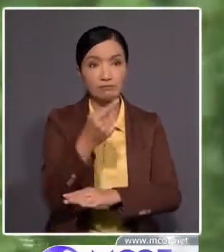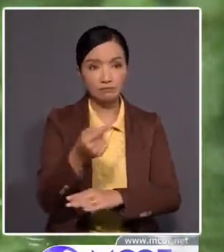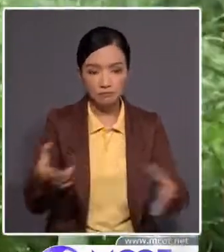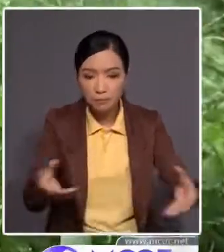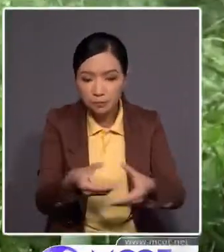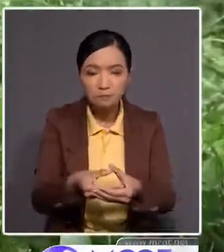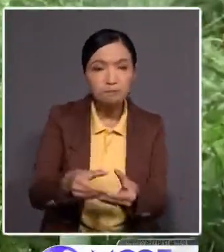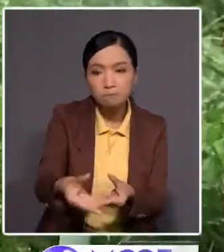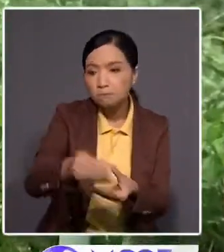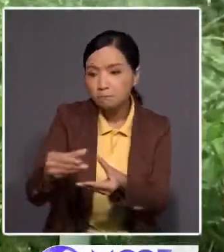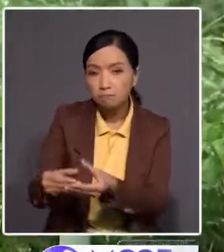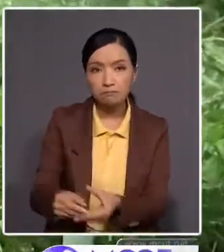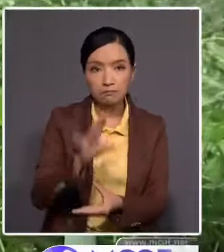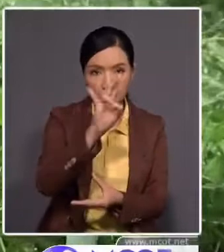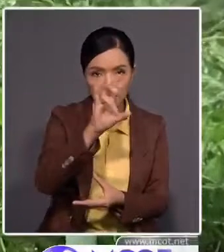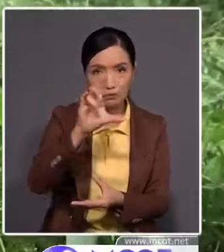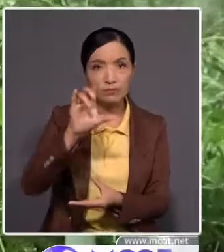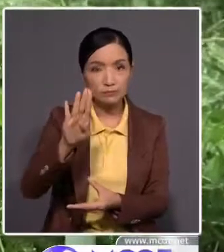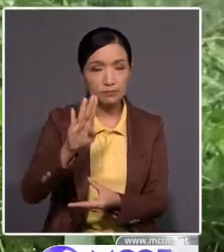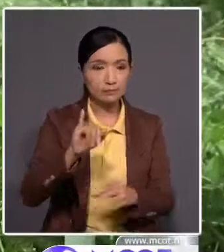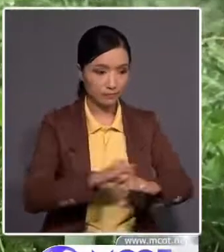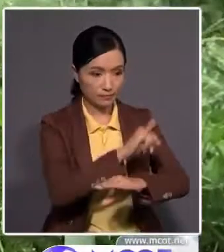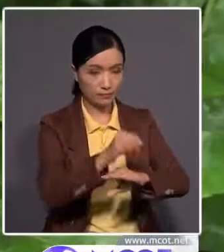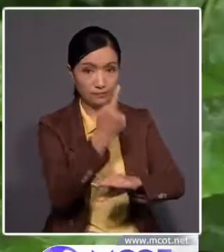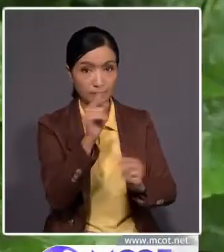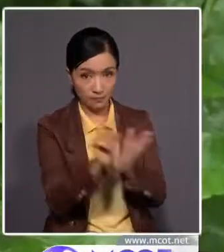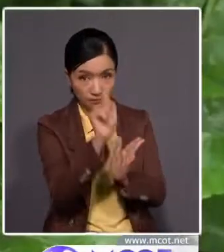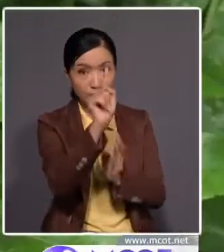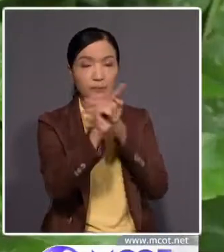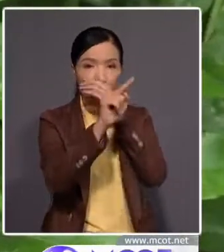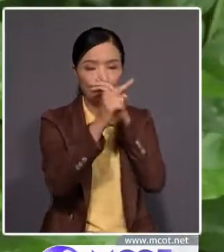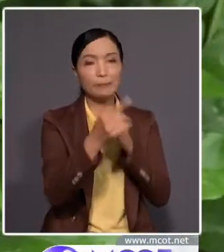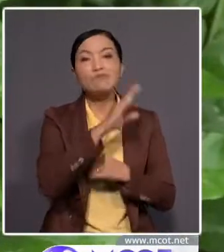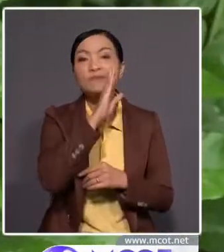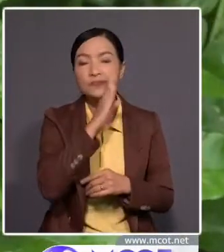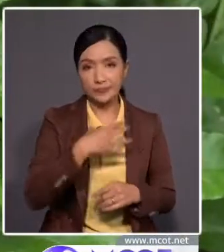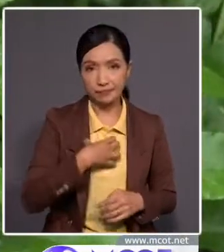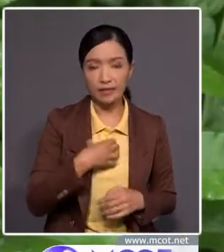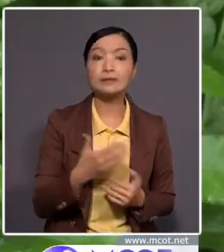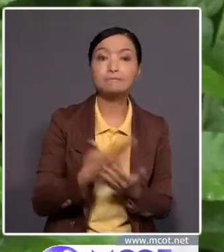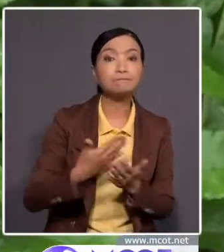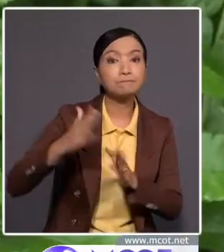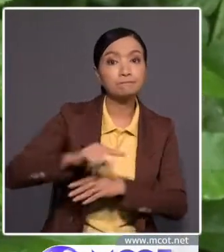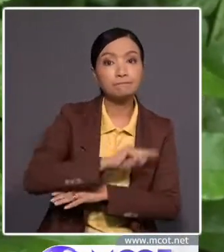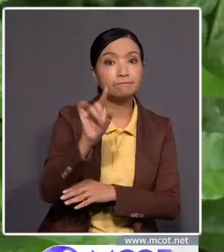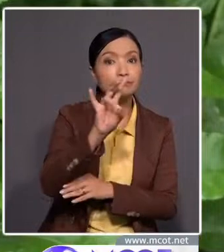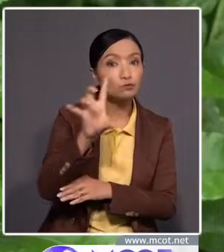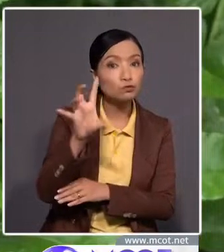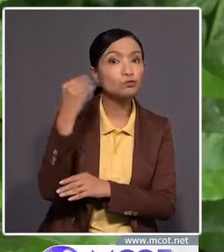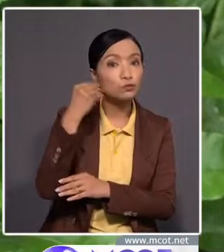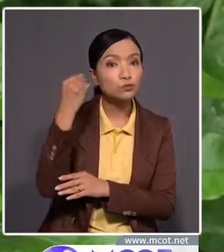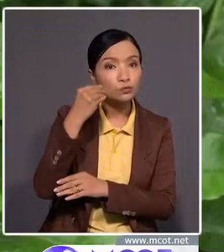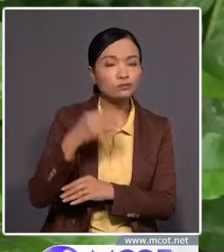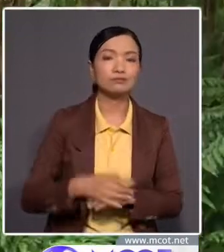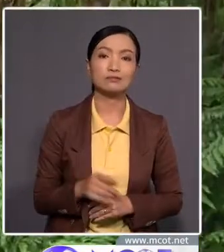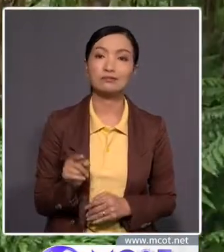ผักกูดนี่นะครับจะได้700บาทต่อ1ไร่ต่อ1ครั้งเพราะฉะนั้นถ้าเราต้องการมีรายได้วันละ700ทุกวันเราก็ต้องปลู